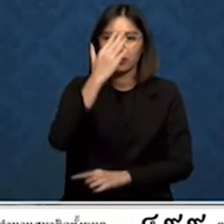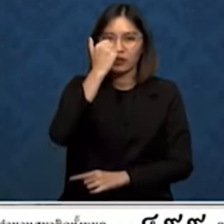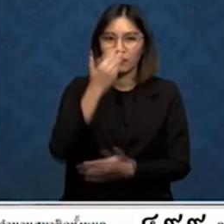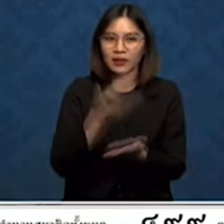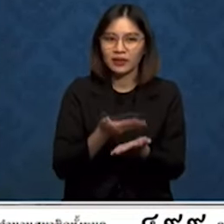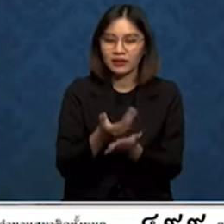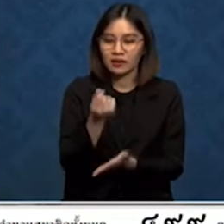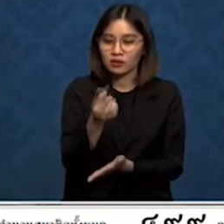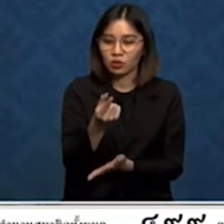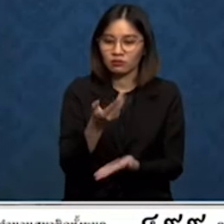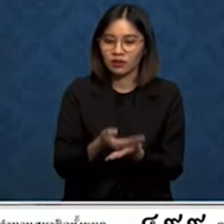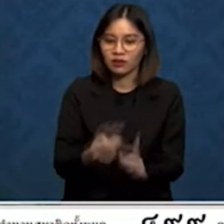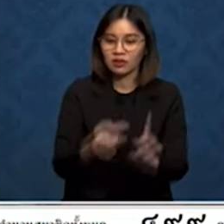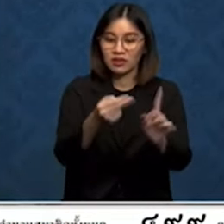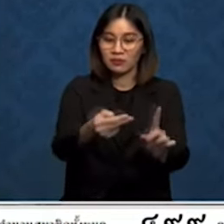แจกเปเงินสด